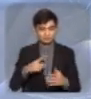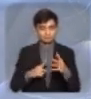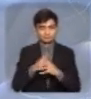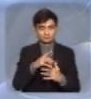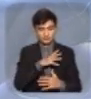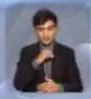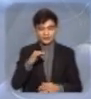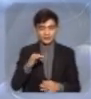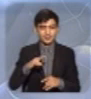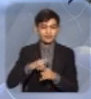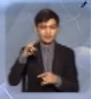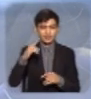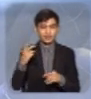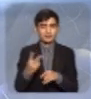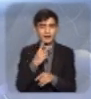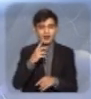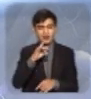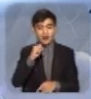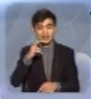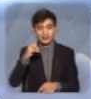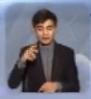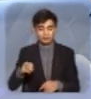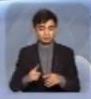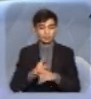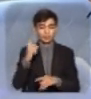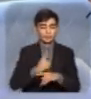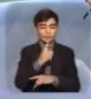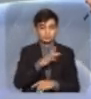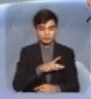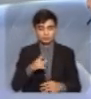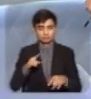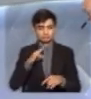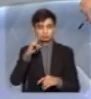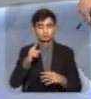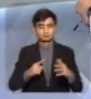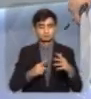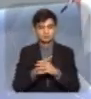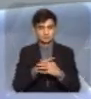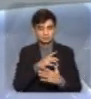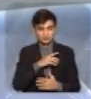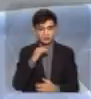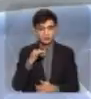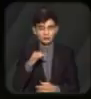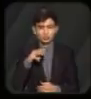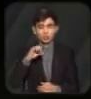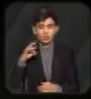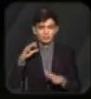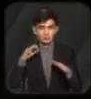CNN, лайнер сбили сразу 2 ракеты, выпущенные из зенитно-ракетного комплекса «Тор».